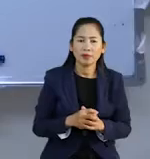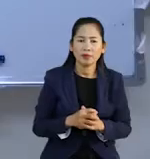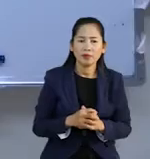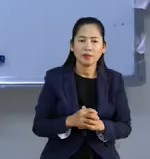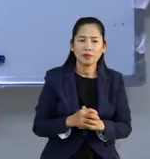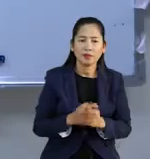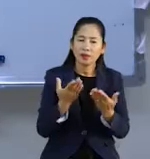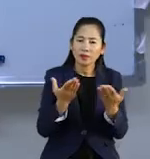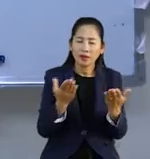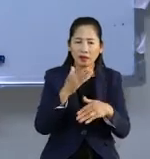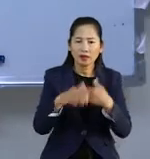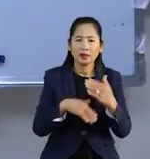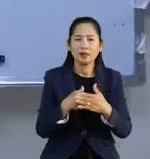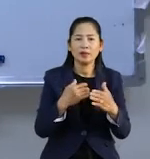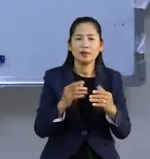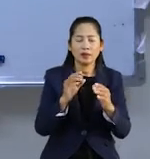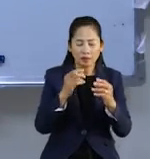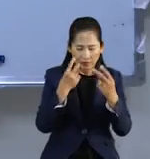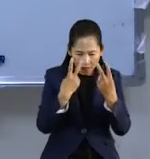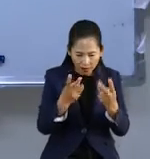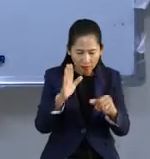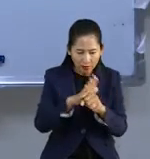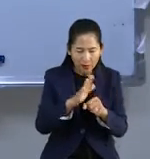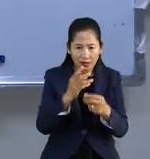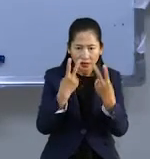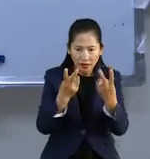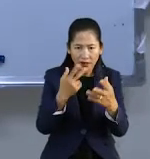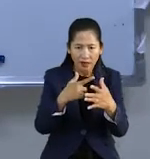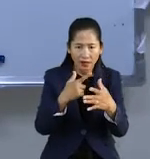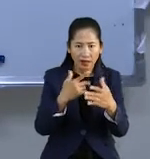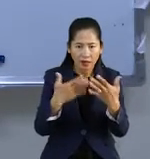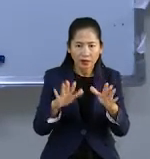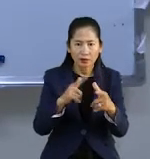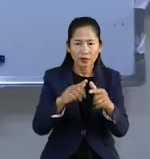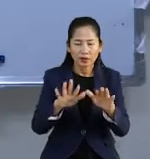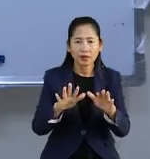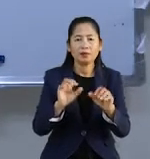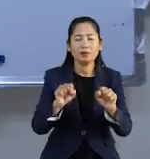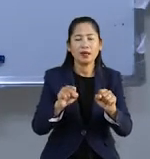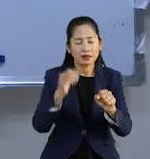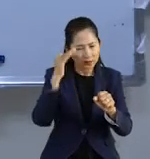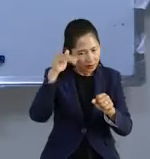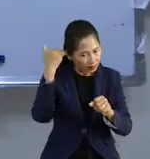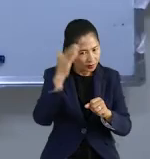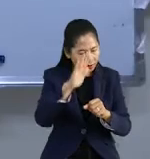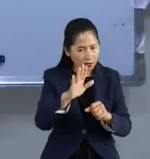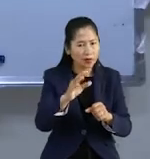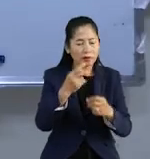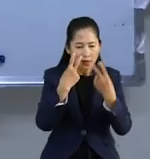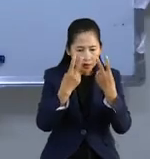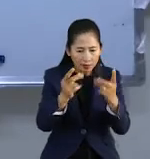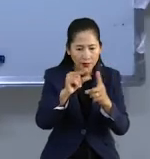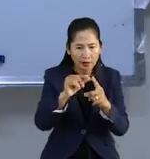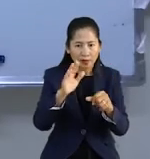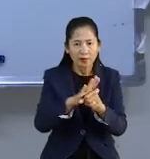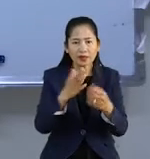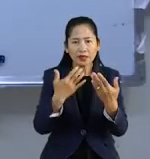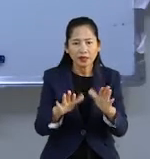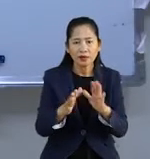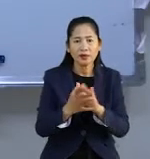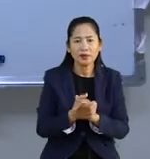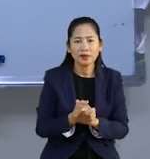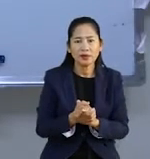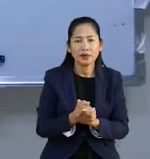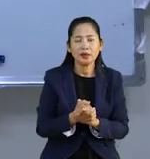บาจังไม่หายก้นต้องออกเหนียบานเราเปียบบำเป็นเคยหายหรือไหนก้นบานลูกครูสังคมตะกอนบานรอเปี้ยบำเพ็ญรวยรอลห